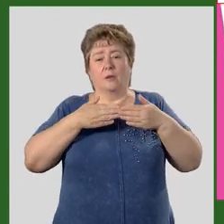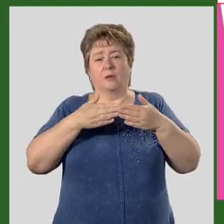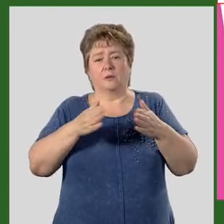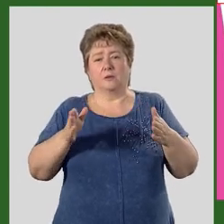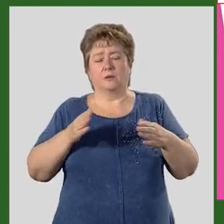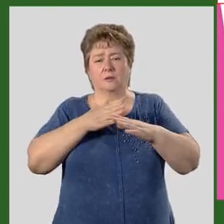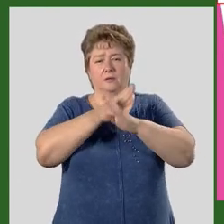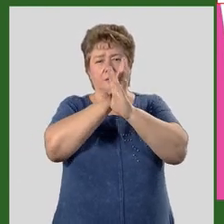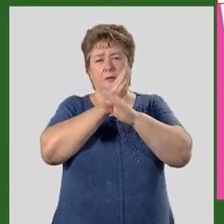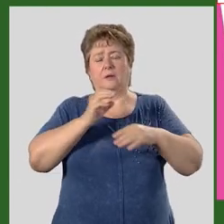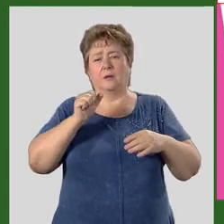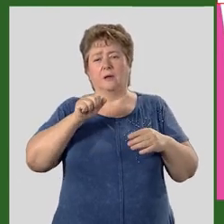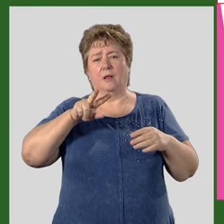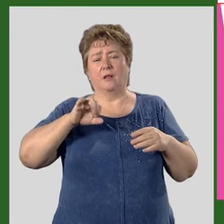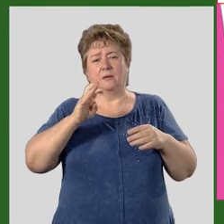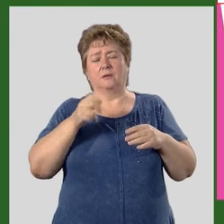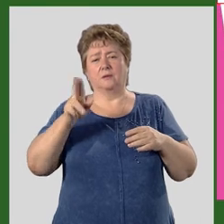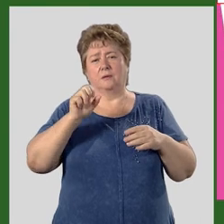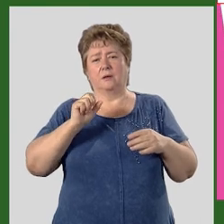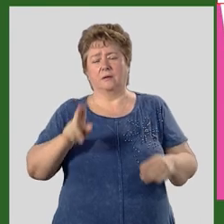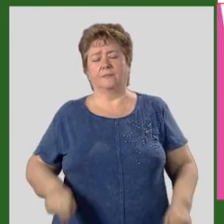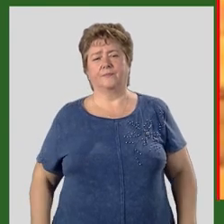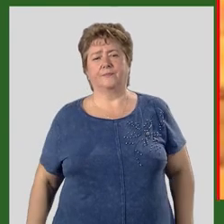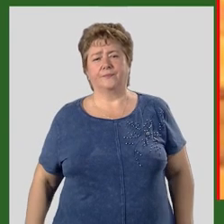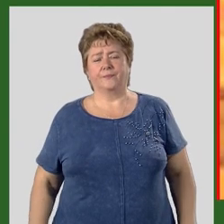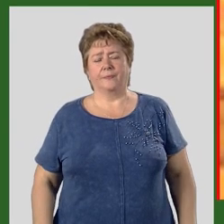открыт хребет Алтын-Дак.